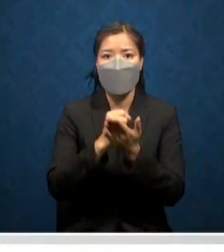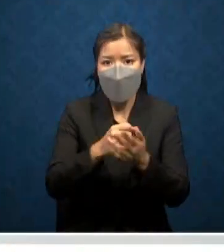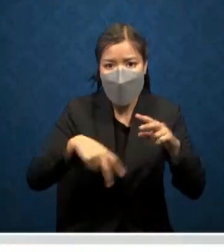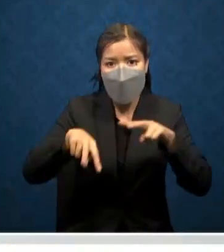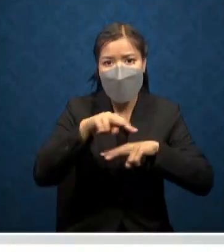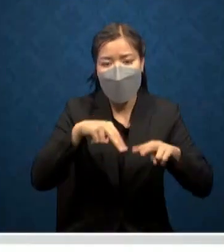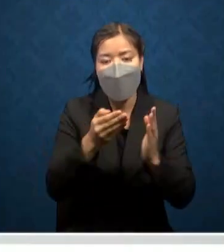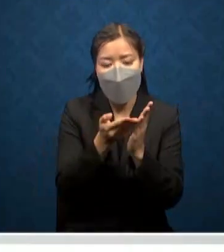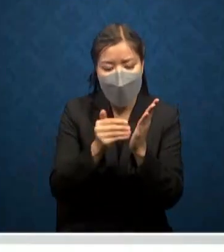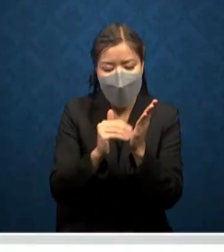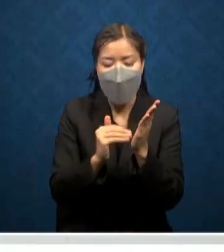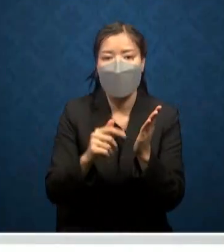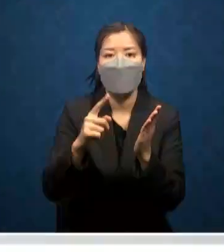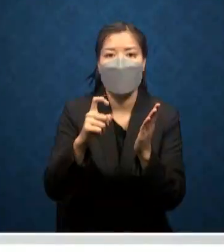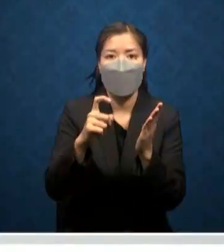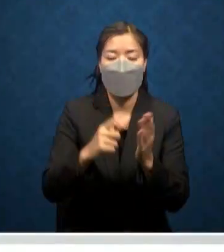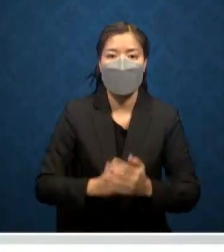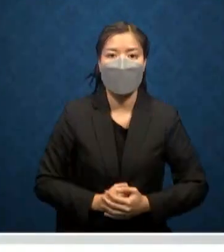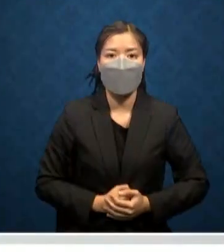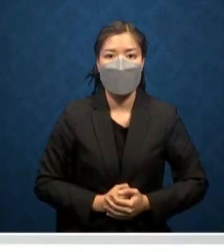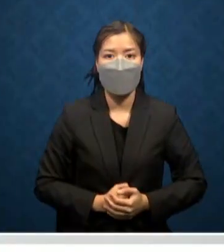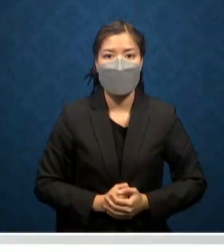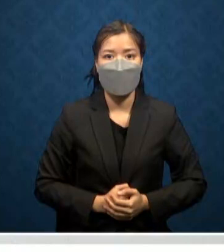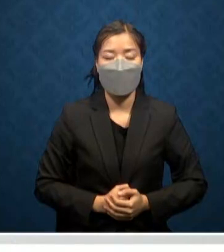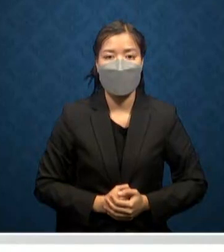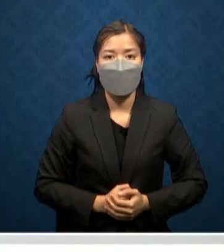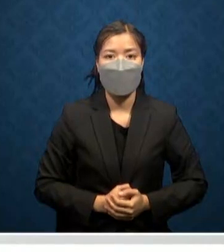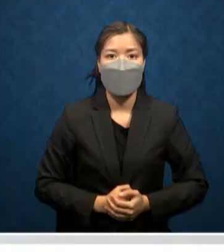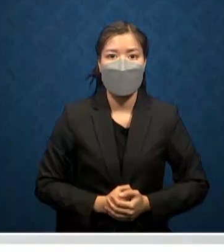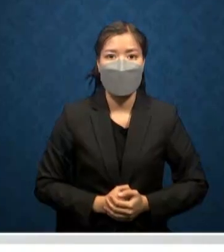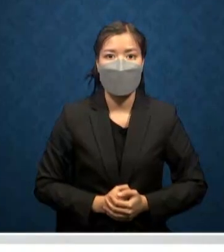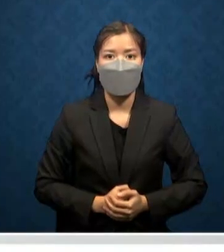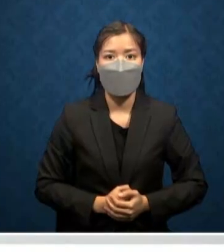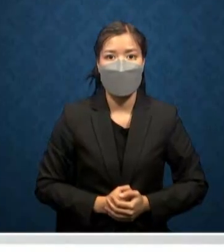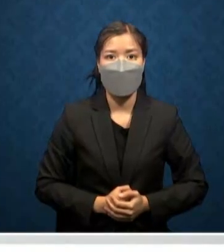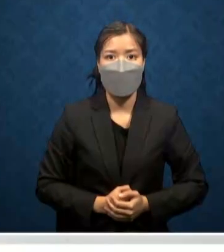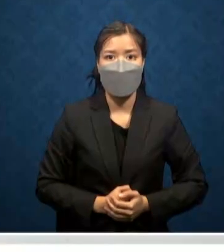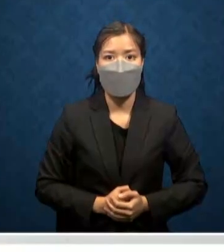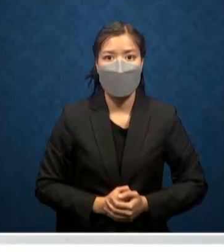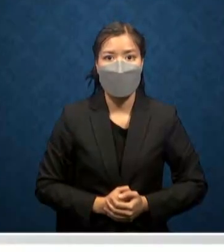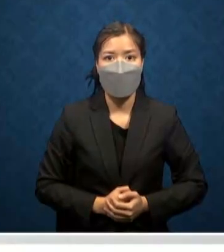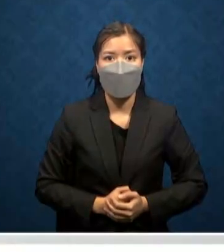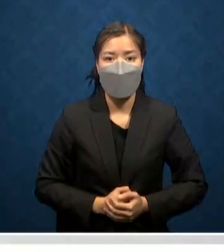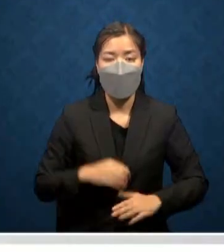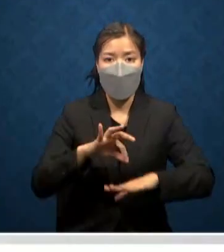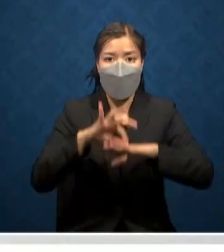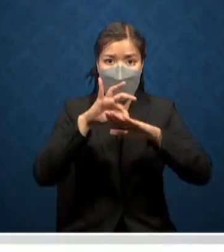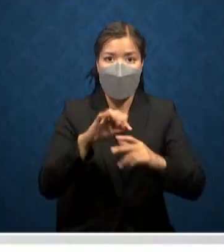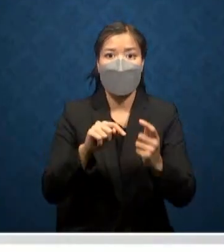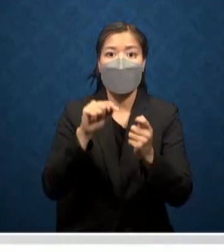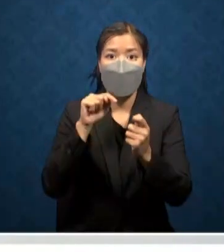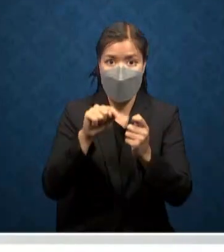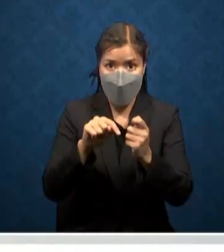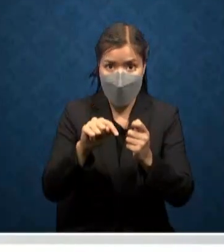พื้นที่การศึกษากับในขณะเดียวกันนะครับในการกำหนดให้นายอำเภอหรือผู้แทน